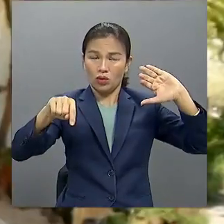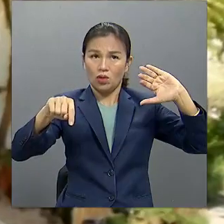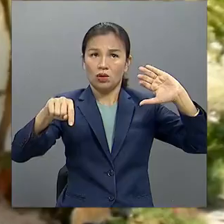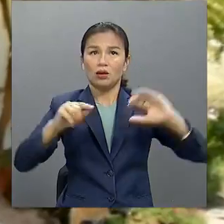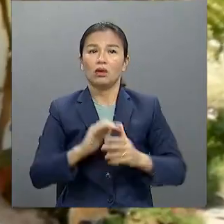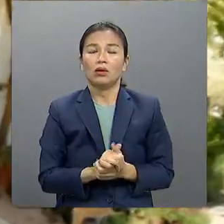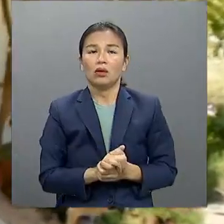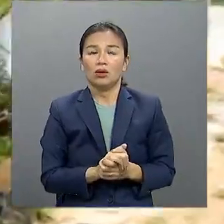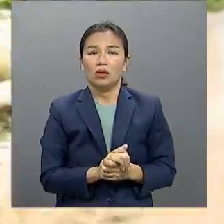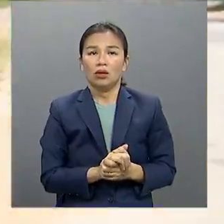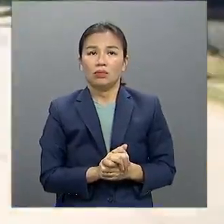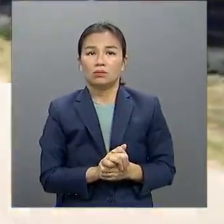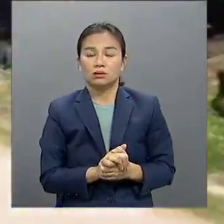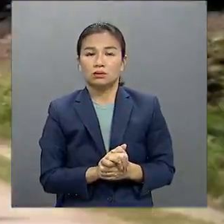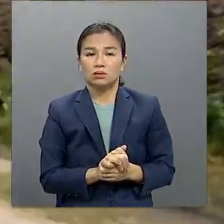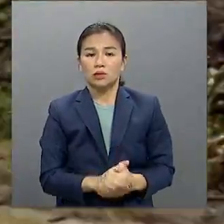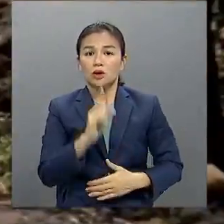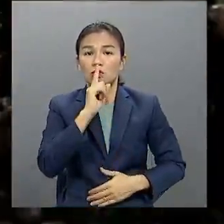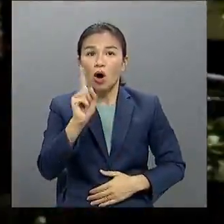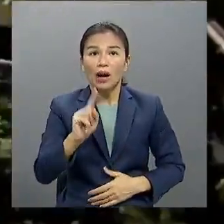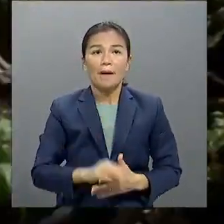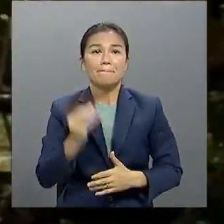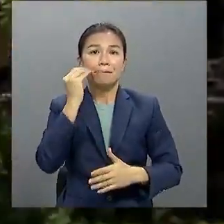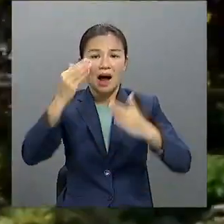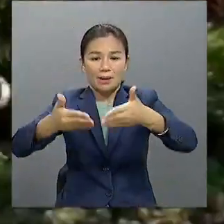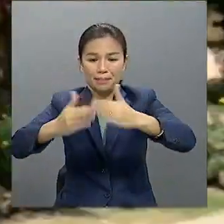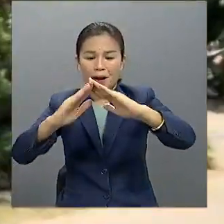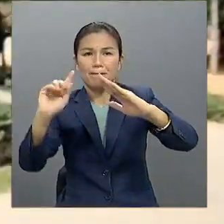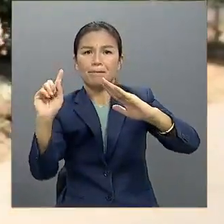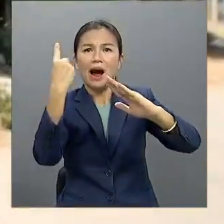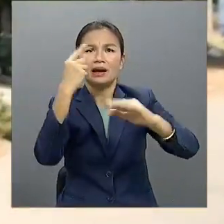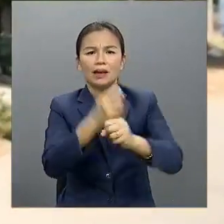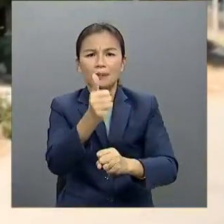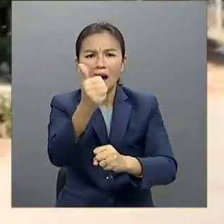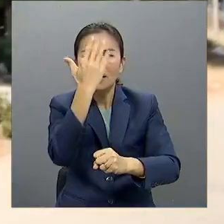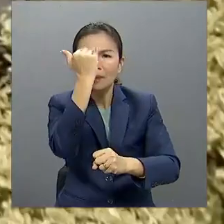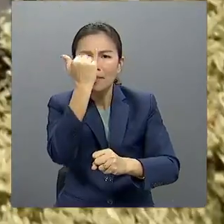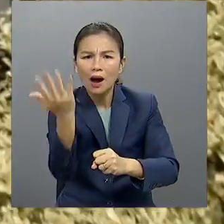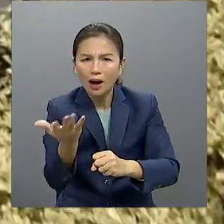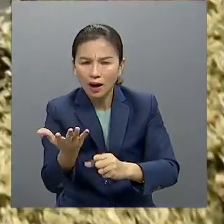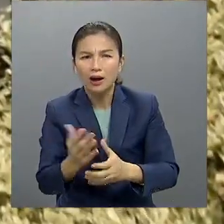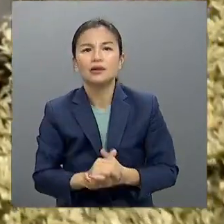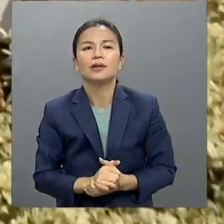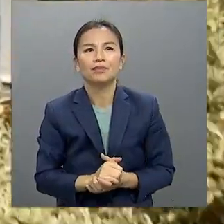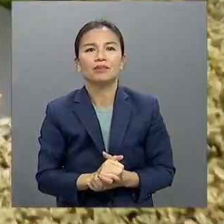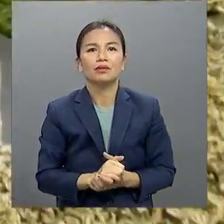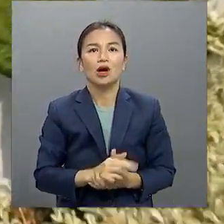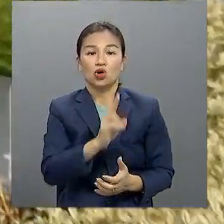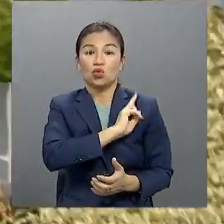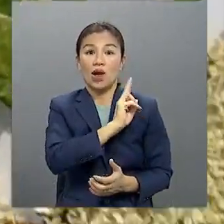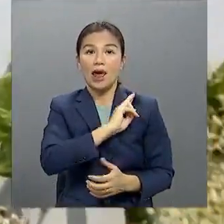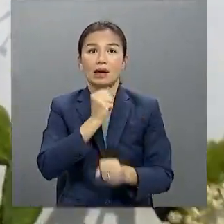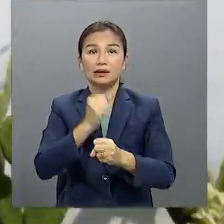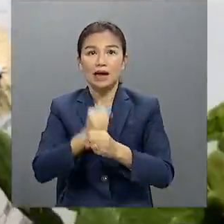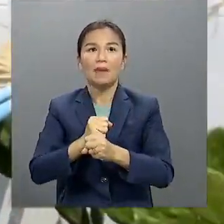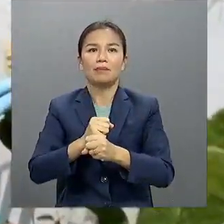ทีนี้ก็เลยสงสัยว่าเอ๊ะไอ้บ้านที่ก่อสร้างมาใหม่เนี่ยทำไมถึงก่อสร้างได้นะเพราะว่าตัวเองเนี่ยเคยจะต่อเติมจะยื่นหลังคาออ